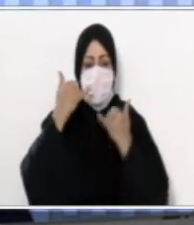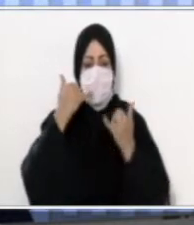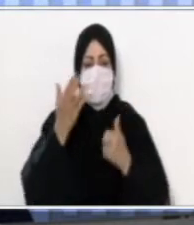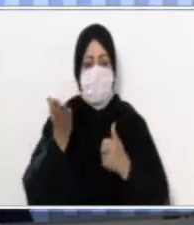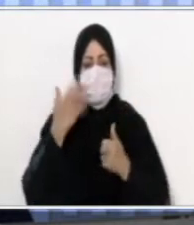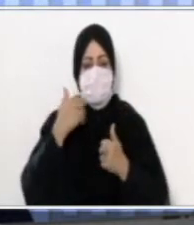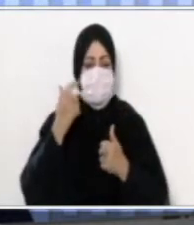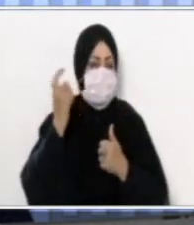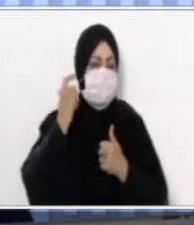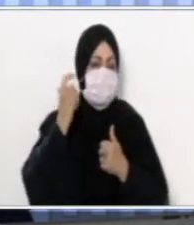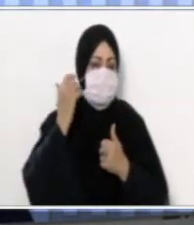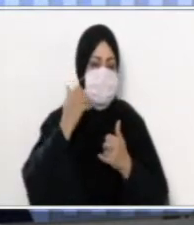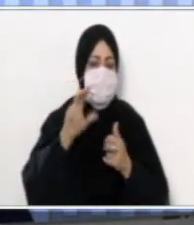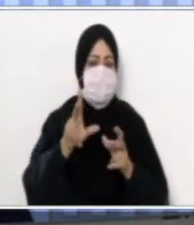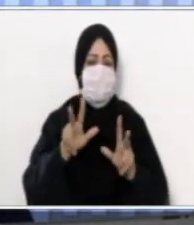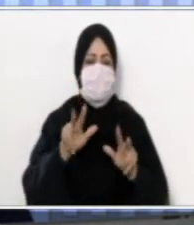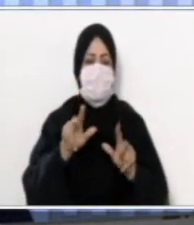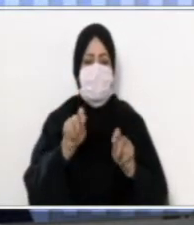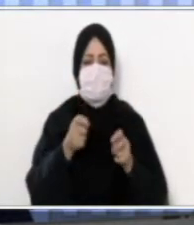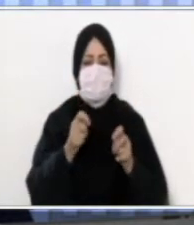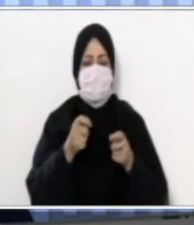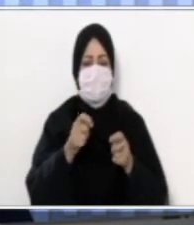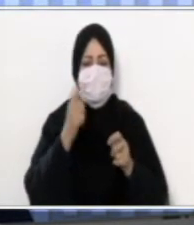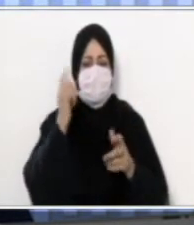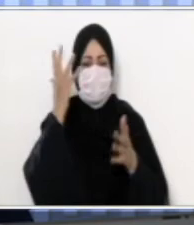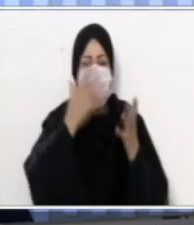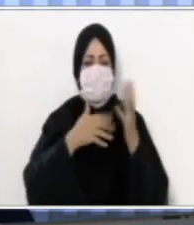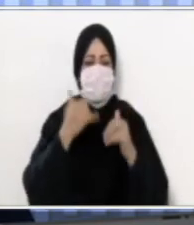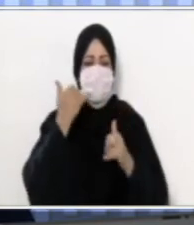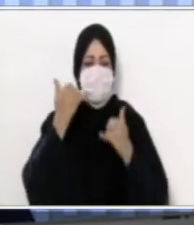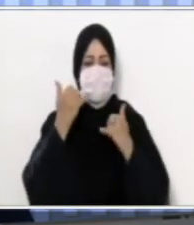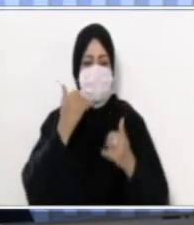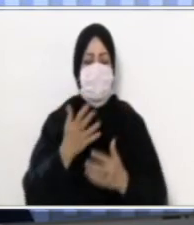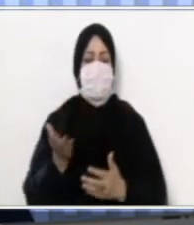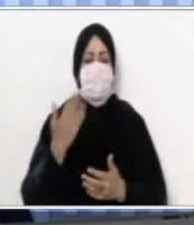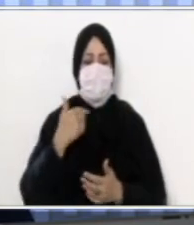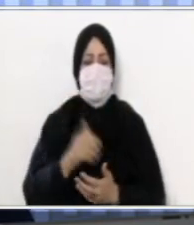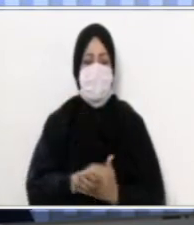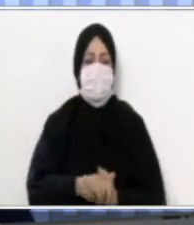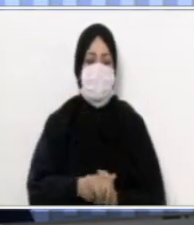نسمع من الهاتف. أنا نسمع في التلفاز يردد. آه